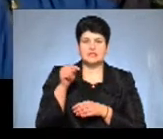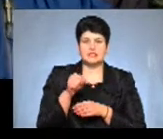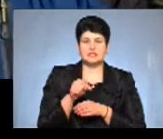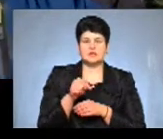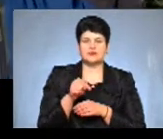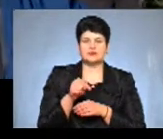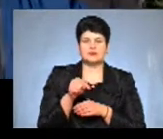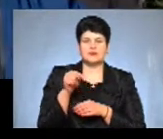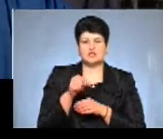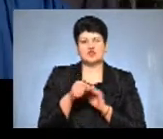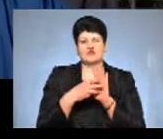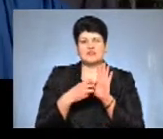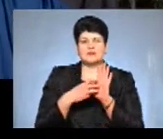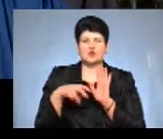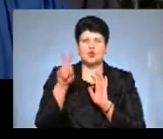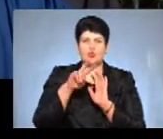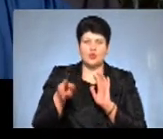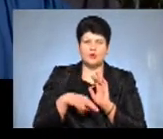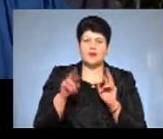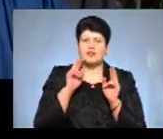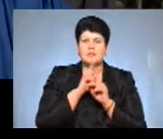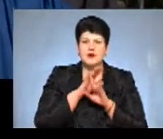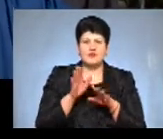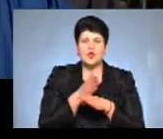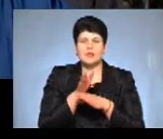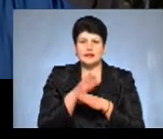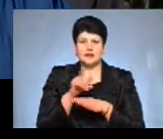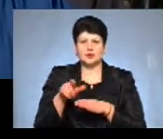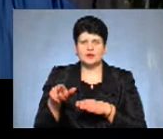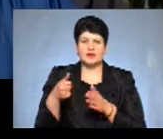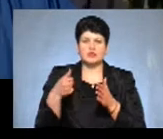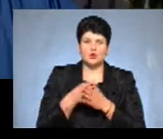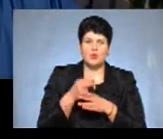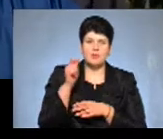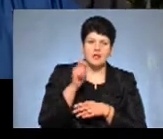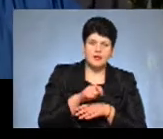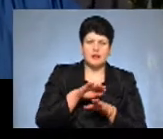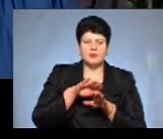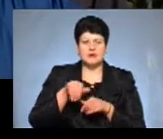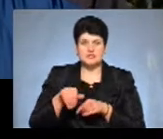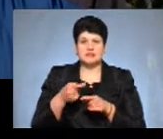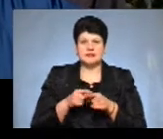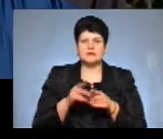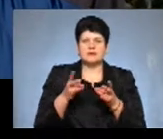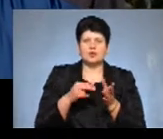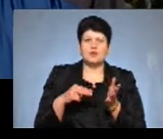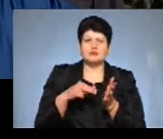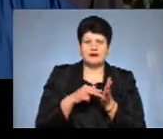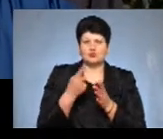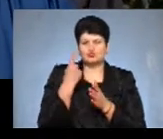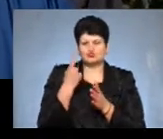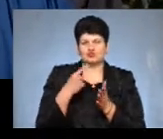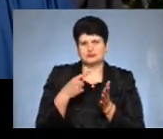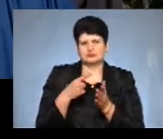майже 1800 доларів. Неправильно ділити людей, ті, що до приїхали, після цього. Потрібно було поставити одну єдину